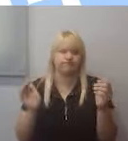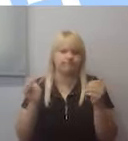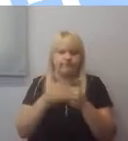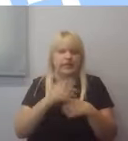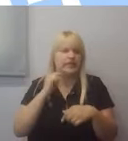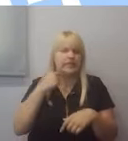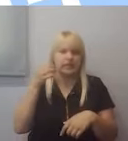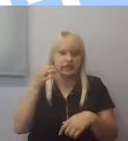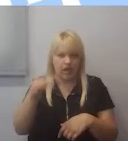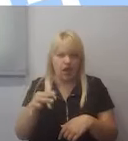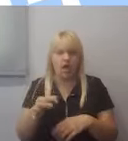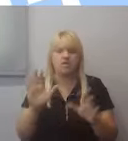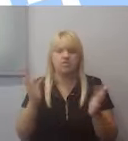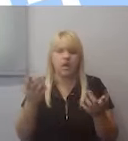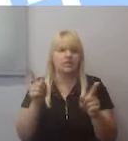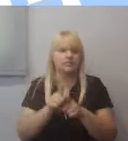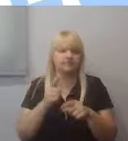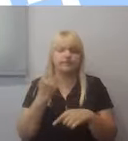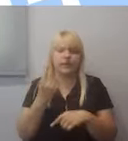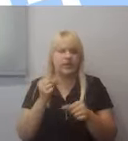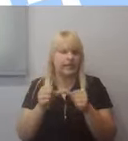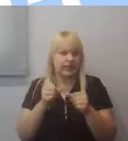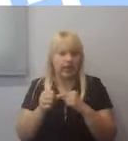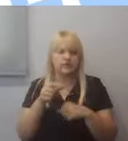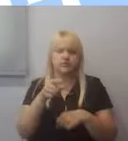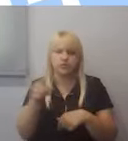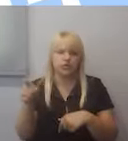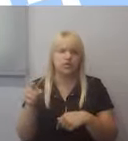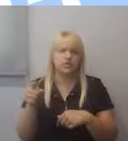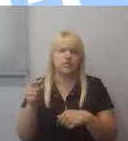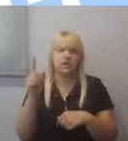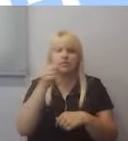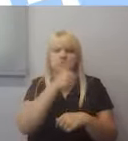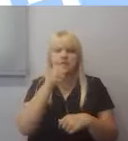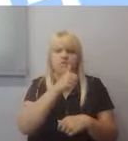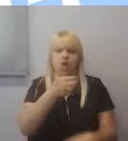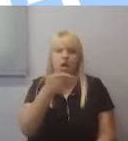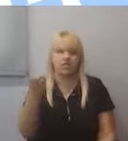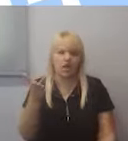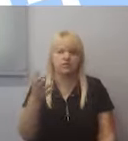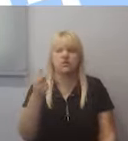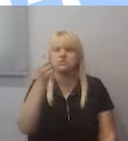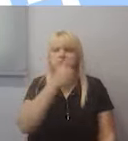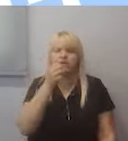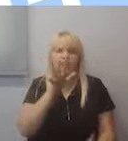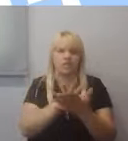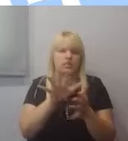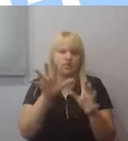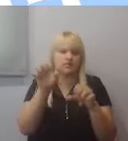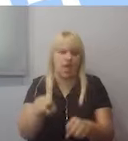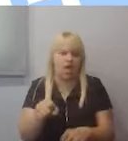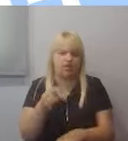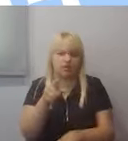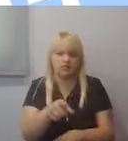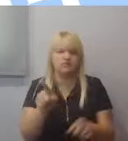bet ir viena nianse šīs ir privātās ja viņas ir privatizētas viņas ir daudzdzīvokļu